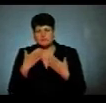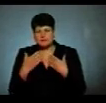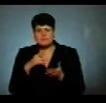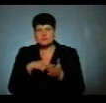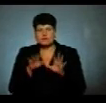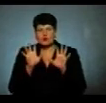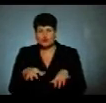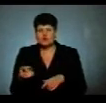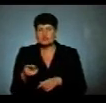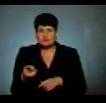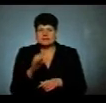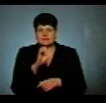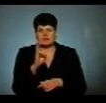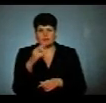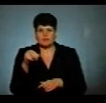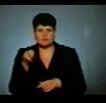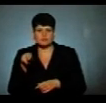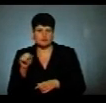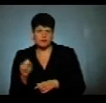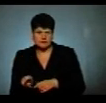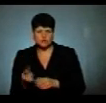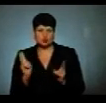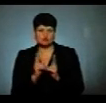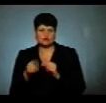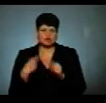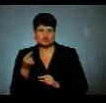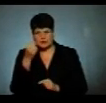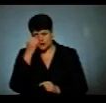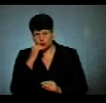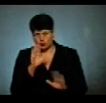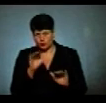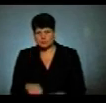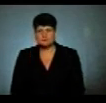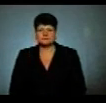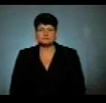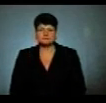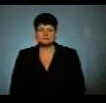міським головою Тернополя Сергієм Надалом. До зустрічі в ефірі. Дякую вам, до побачення.